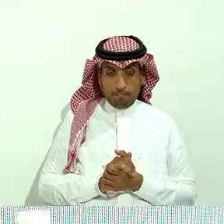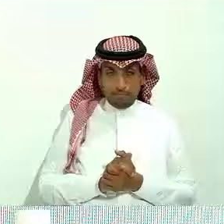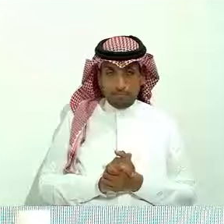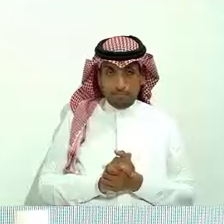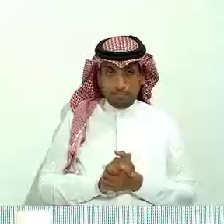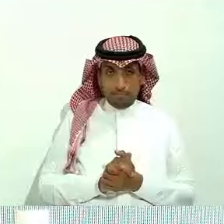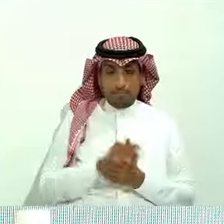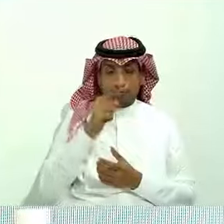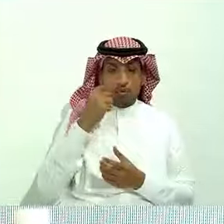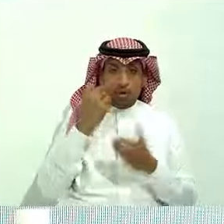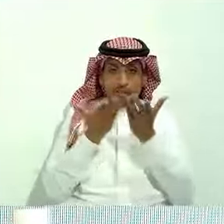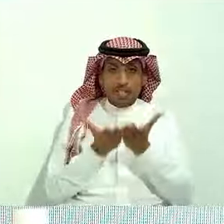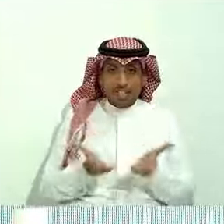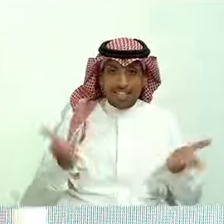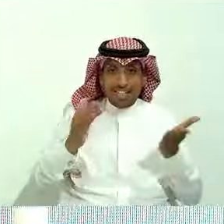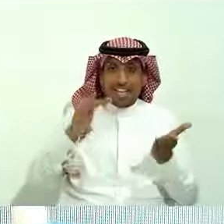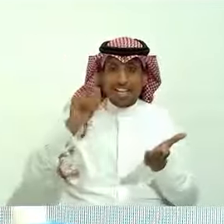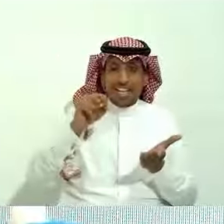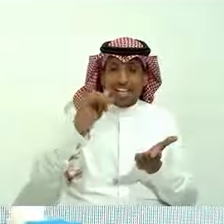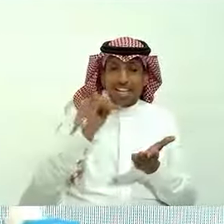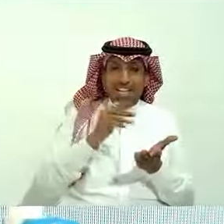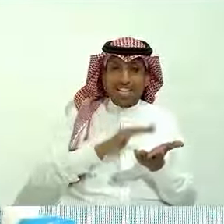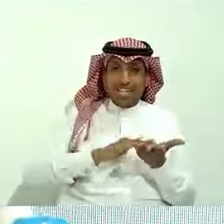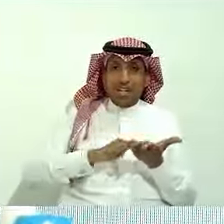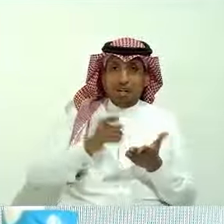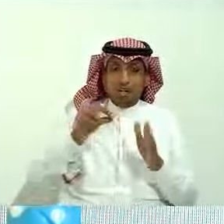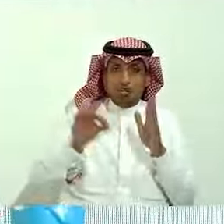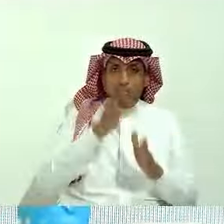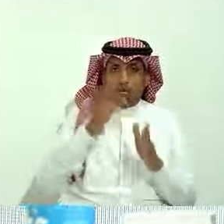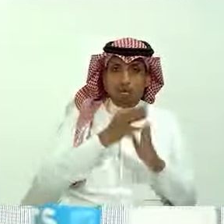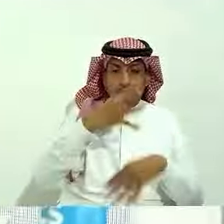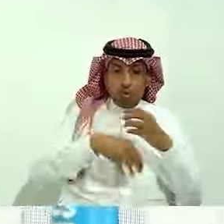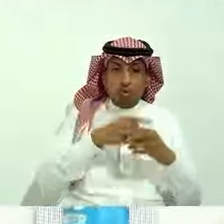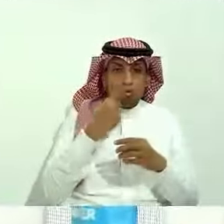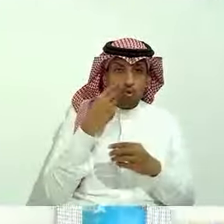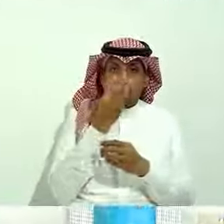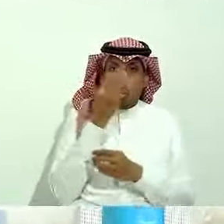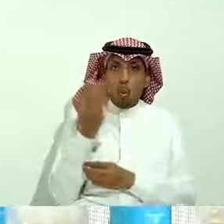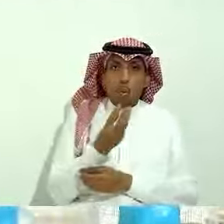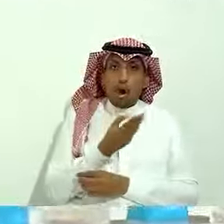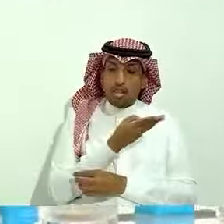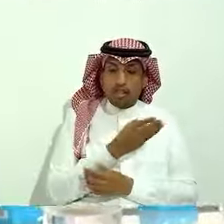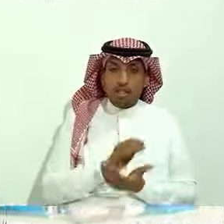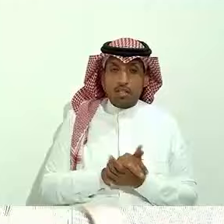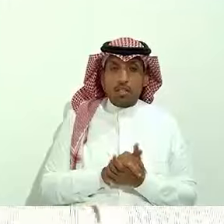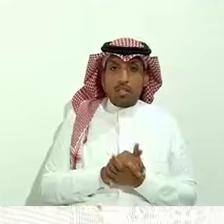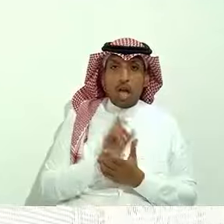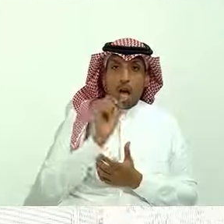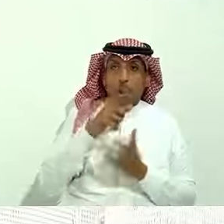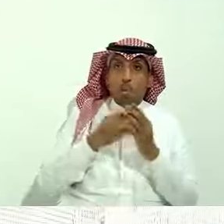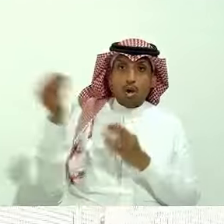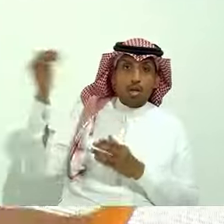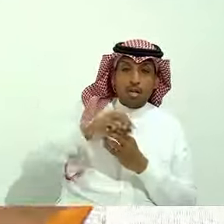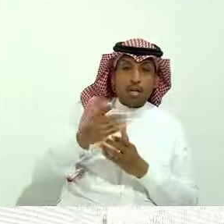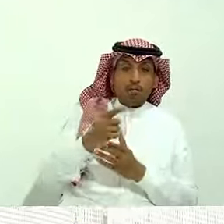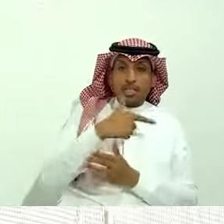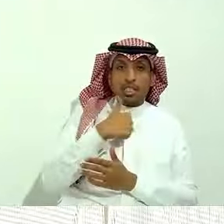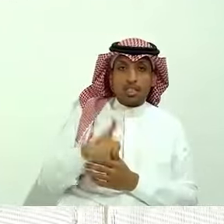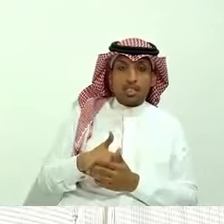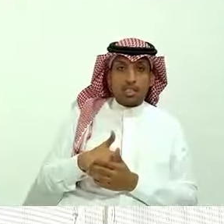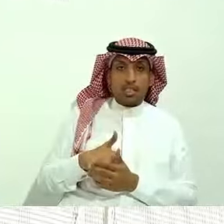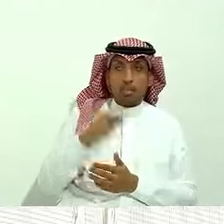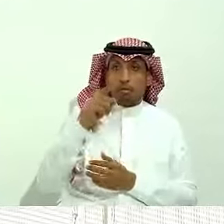هذا الحرير ومطرز يدويا بالورود ذي كان يجي من الصين